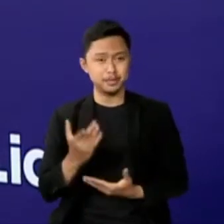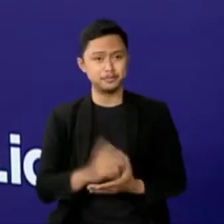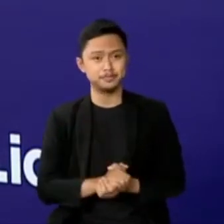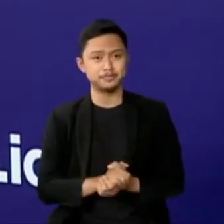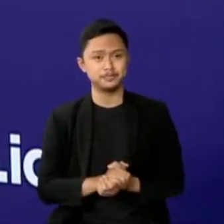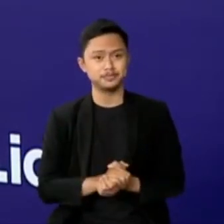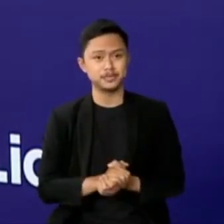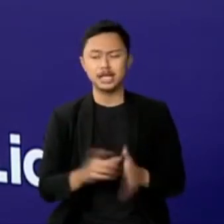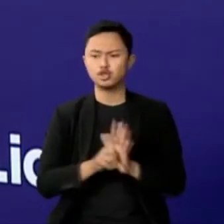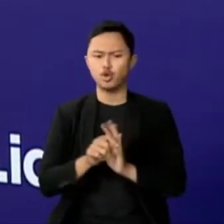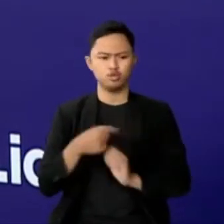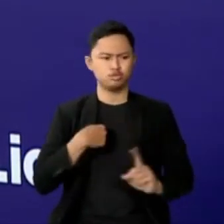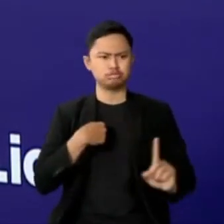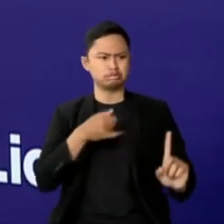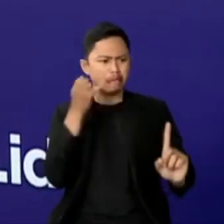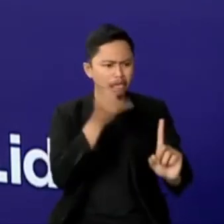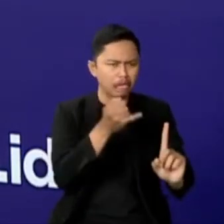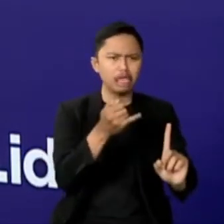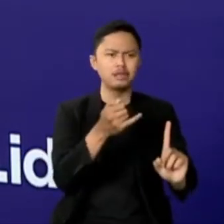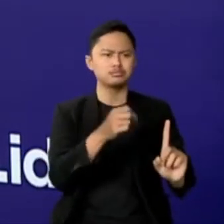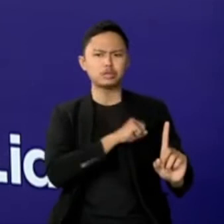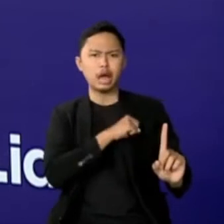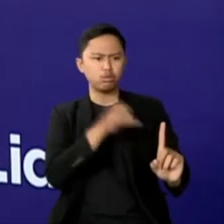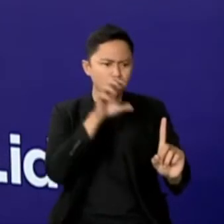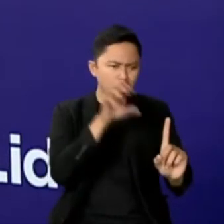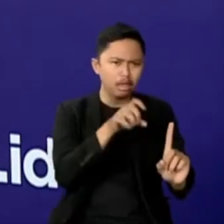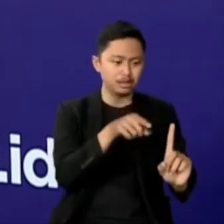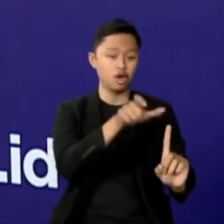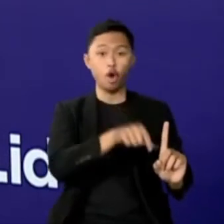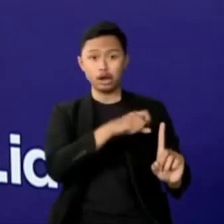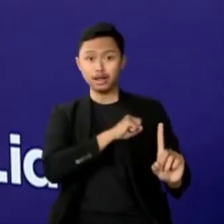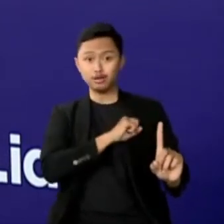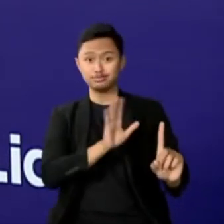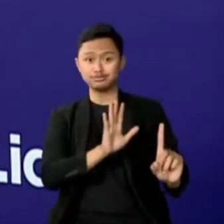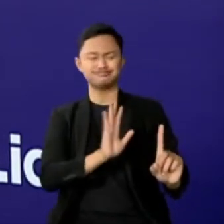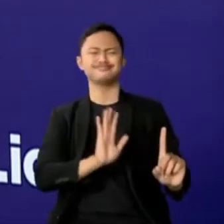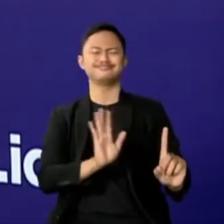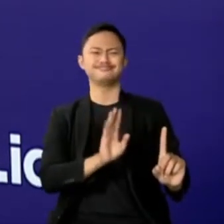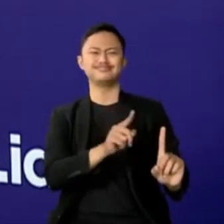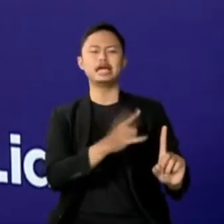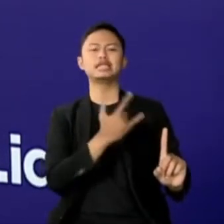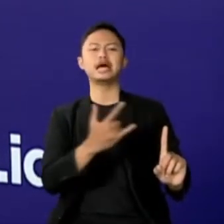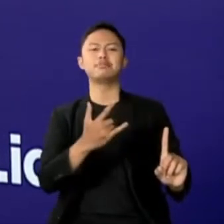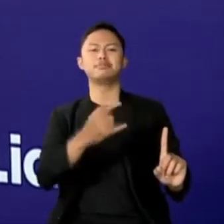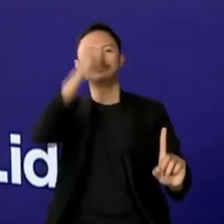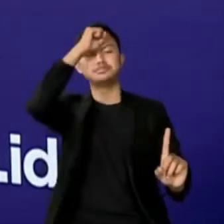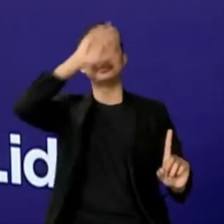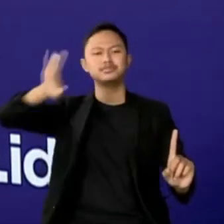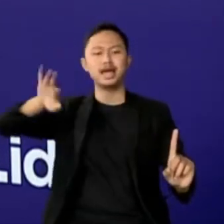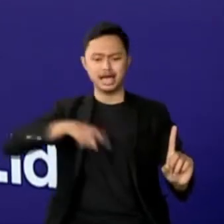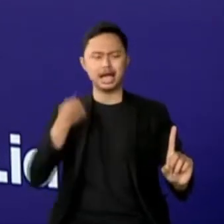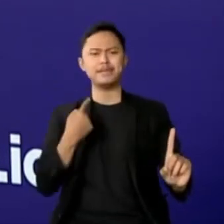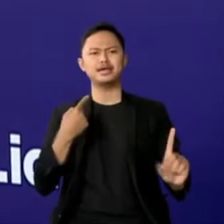walau ditakut-takuti ditindak Itu ya Enggak cukupnya karena kami juga memiliki keterbatasan jumlah orang dan